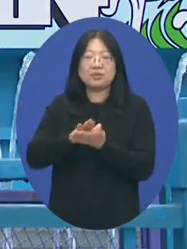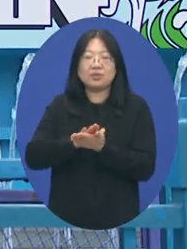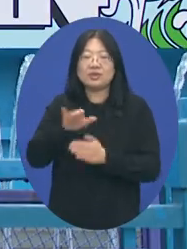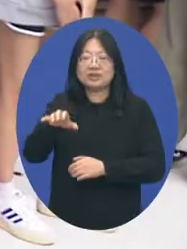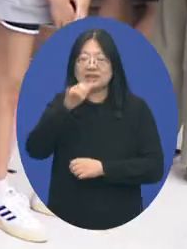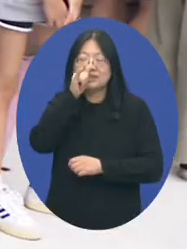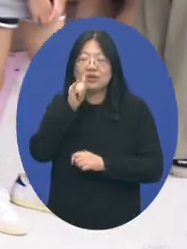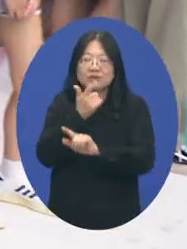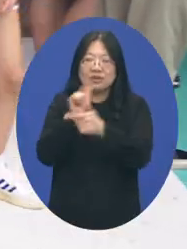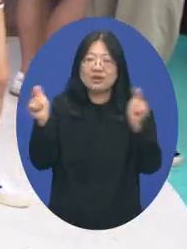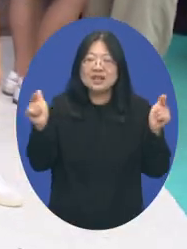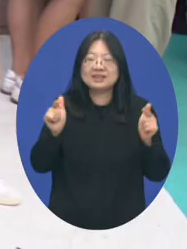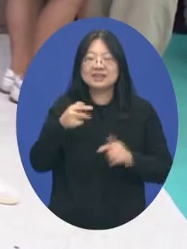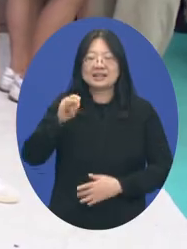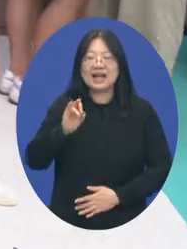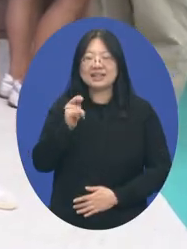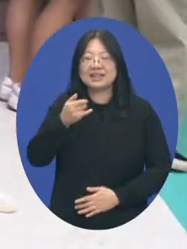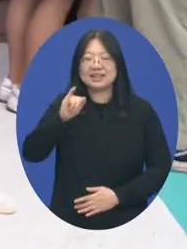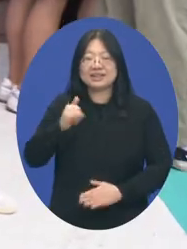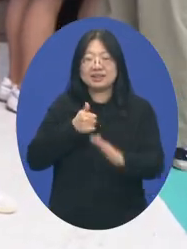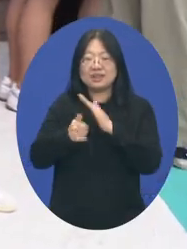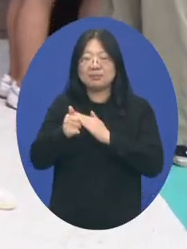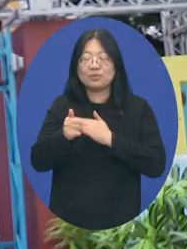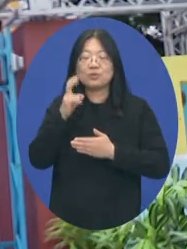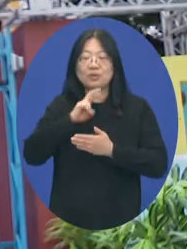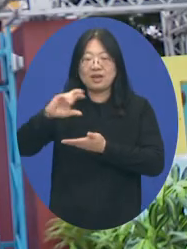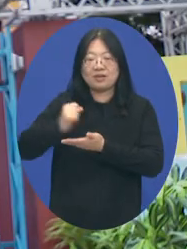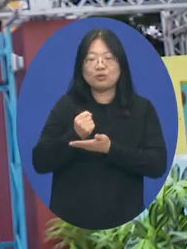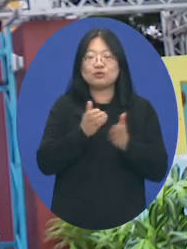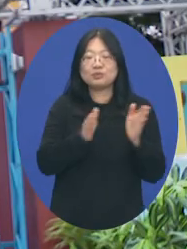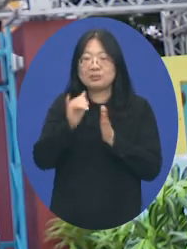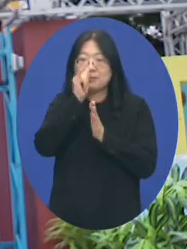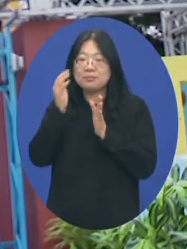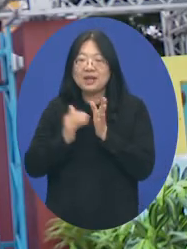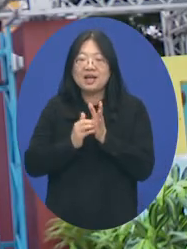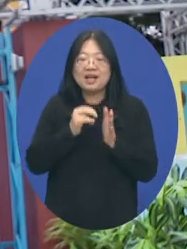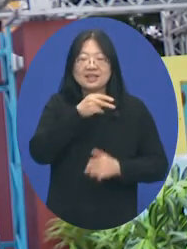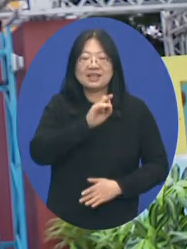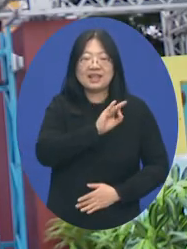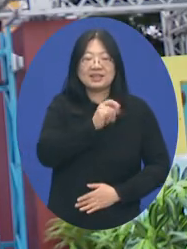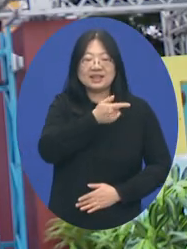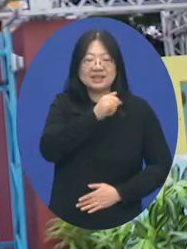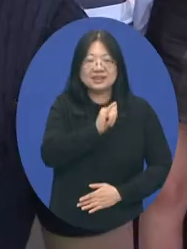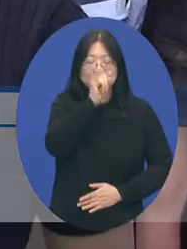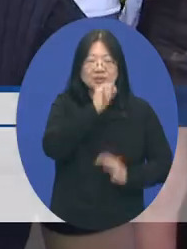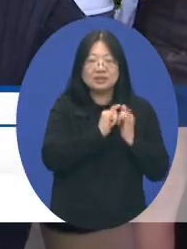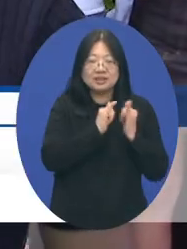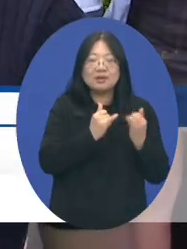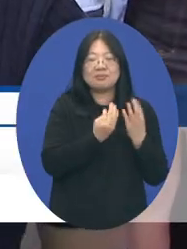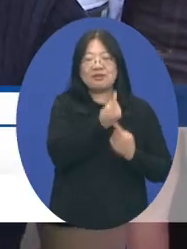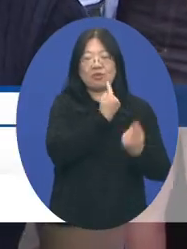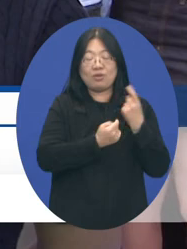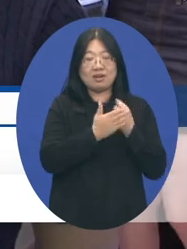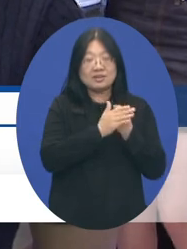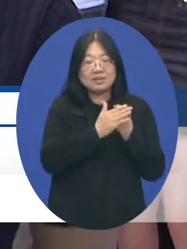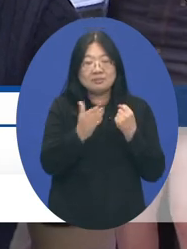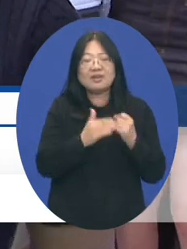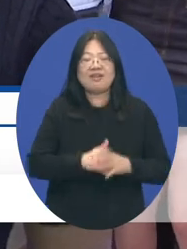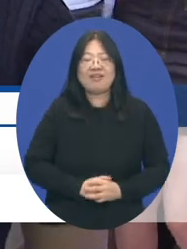딩동, 에브리바디 트위스트 등 샤이니의 대표곡으로 놀이기구가 꾸며졌습니다. 샤이니 좋아하시는 분들이 많이 올 것